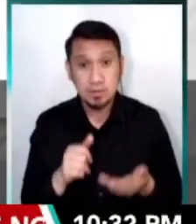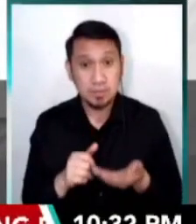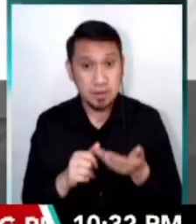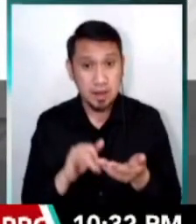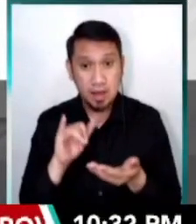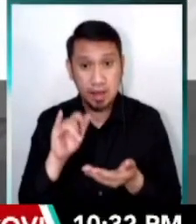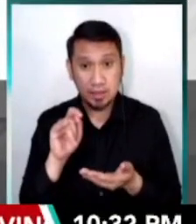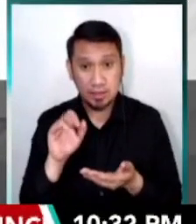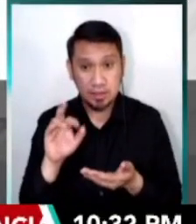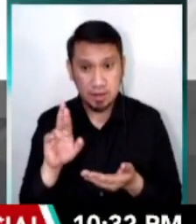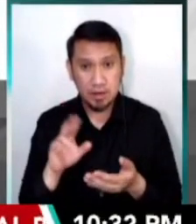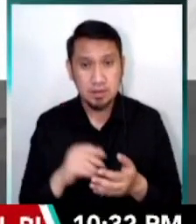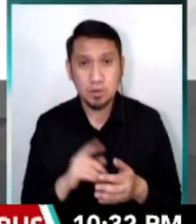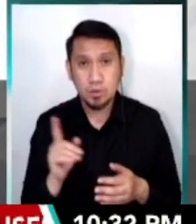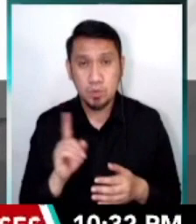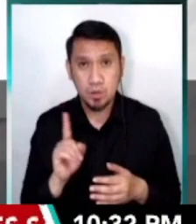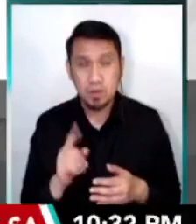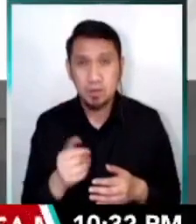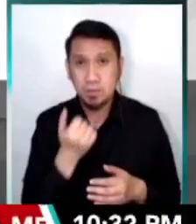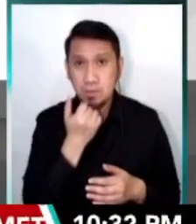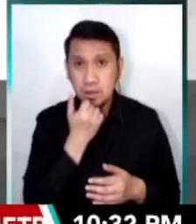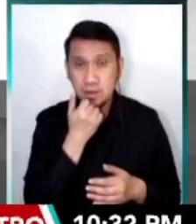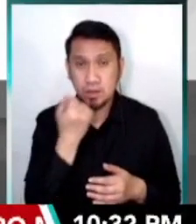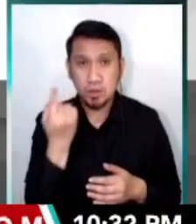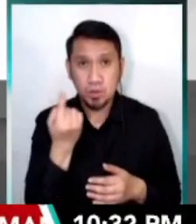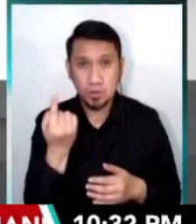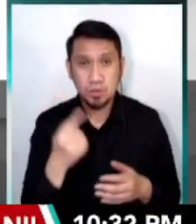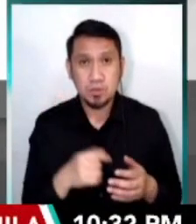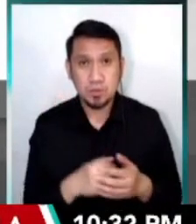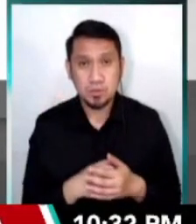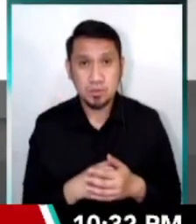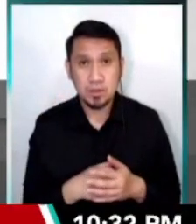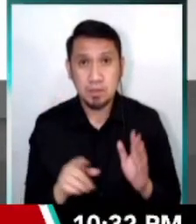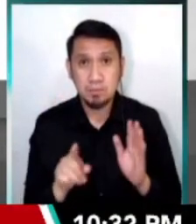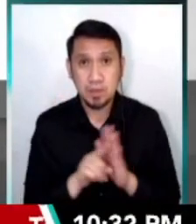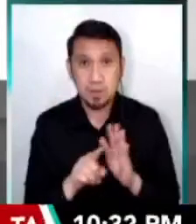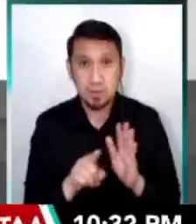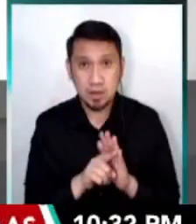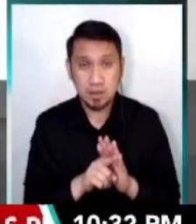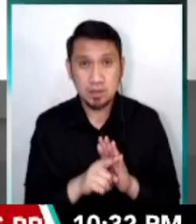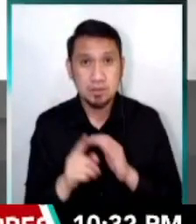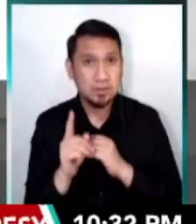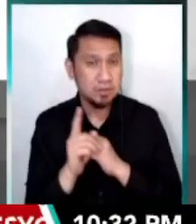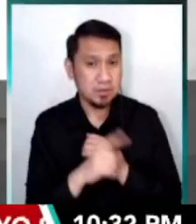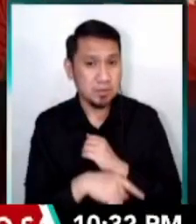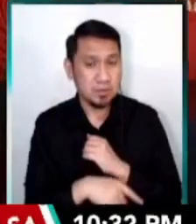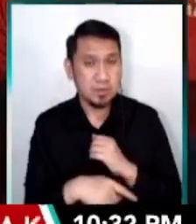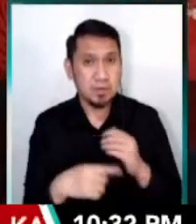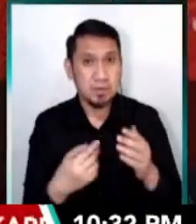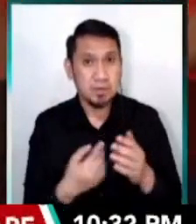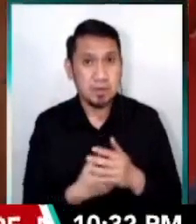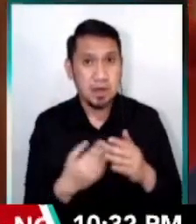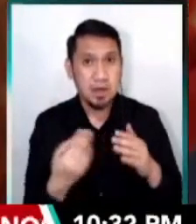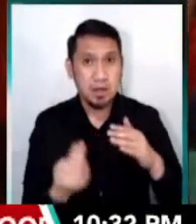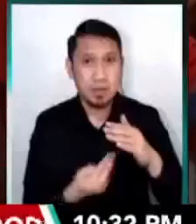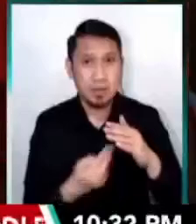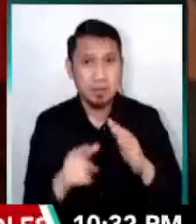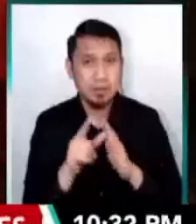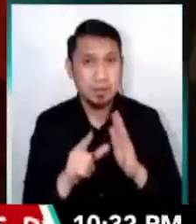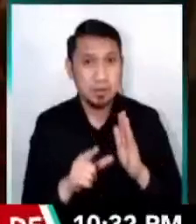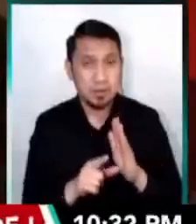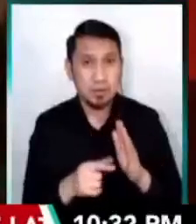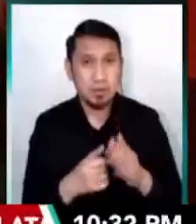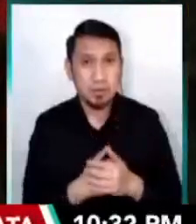return ay naging mali lamang nang ito ay ipinagbawal at pinarusahan sa ilalim ng batas. Nagkamali rin daw ang